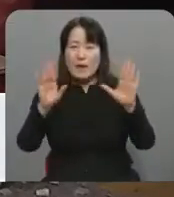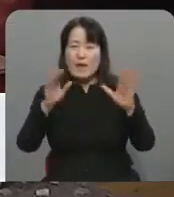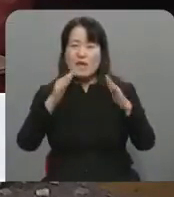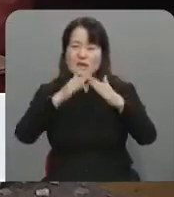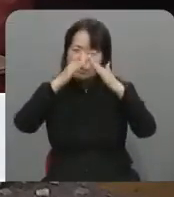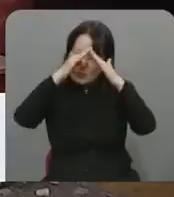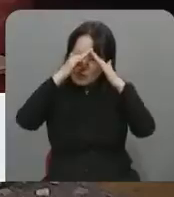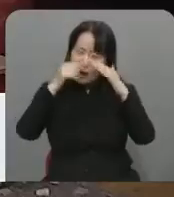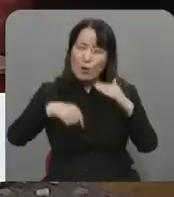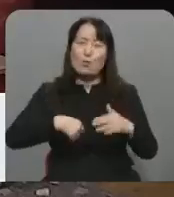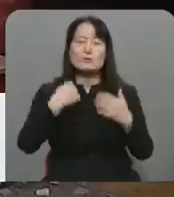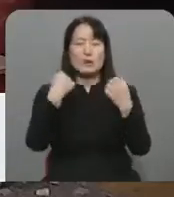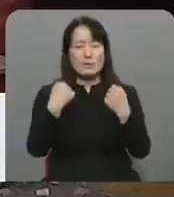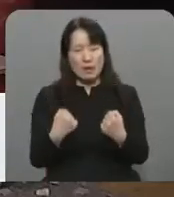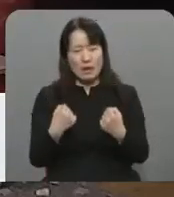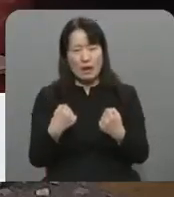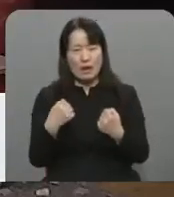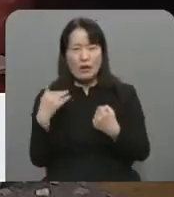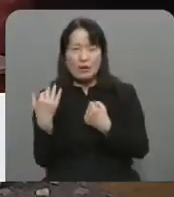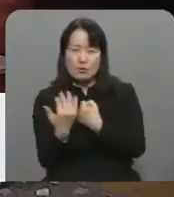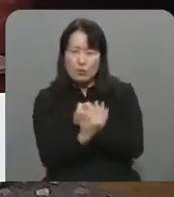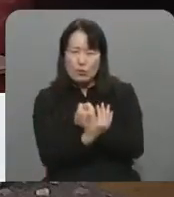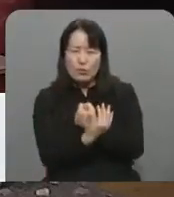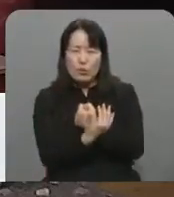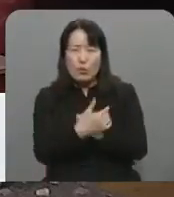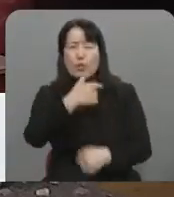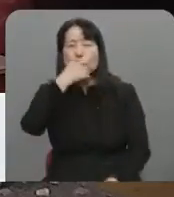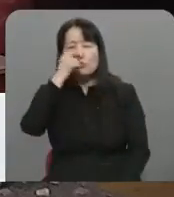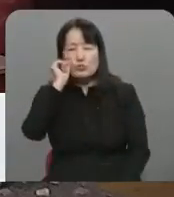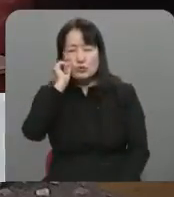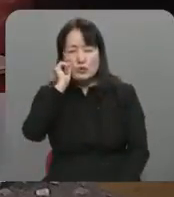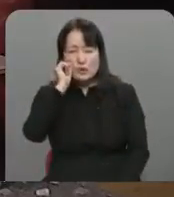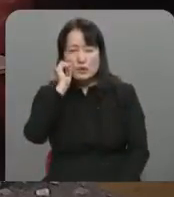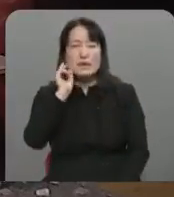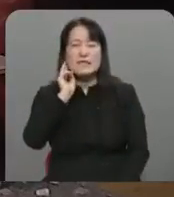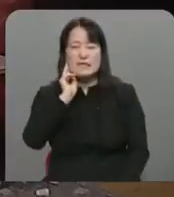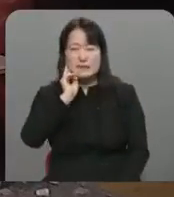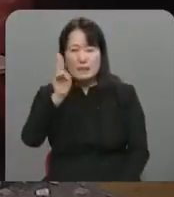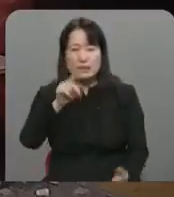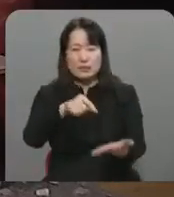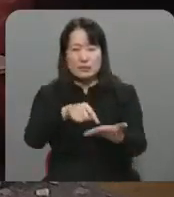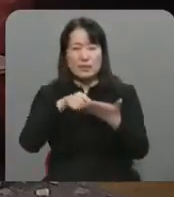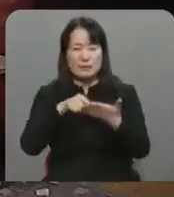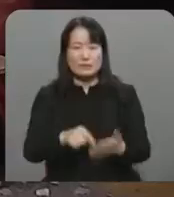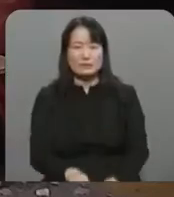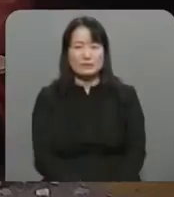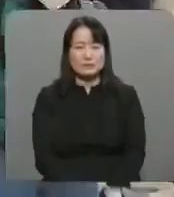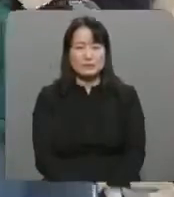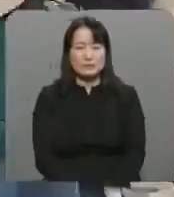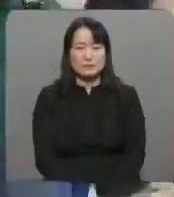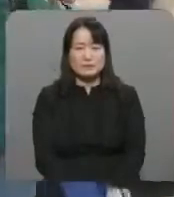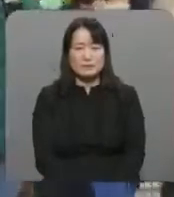연구 결과가 나오는 등 돌봄 공백은 여전히 심각하다는 지적입니다. 하초희 기자입니다.